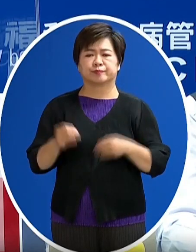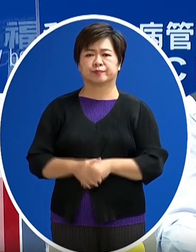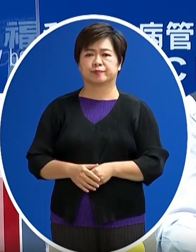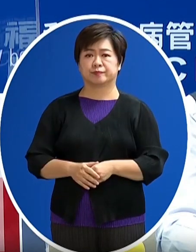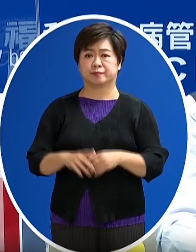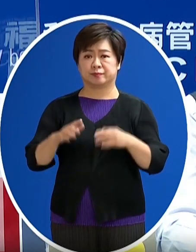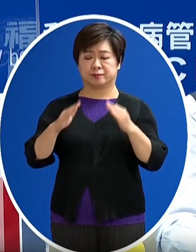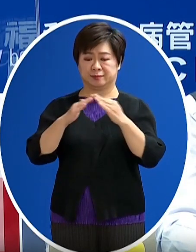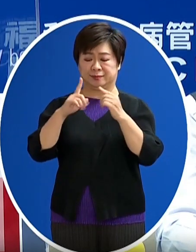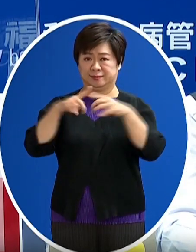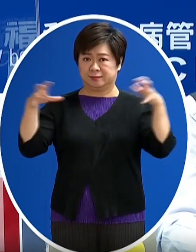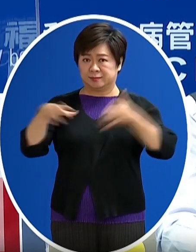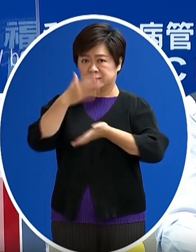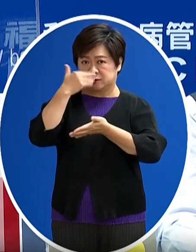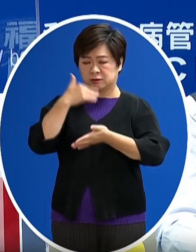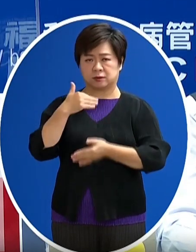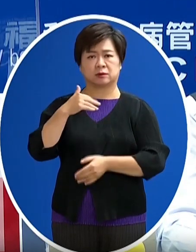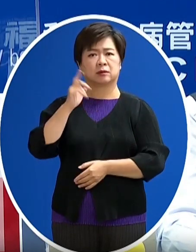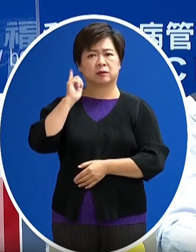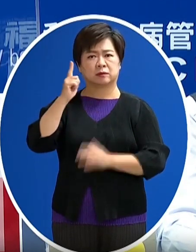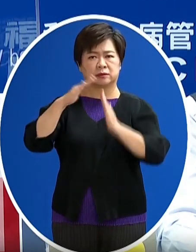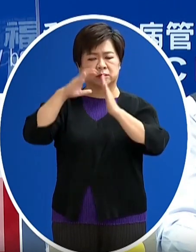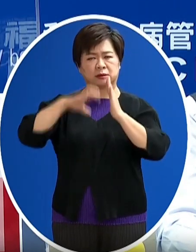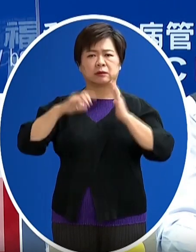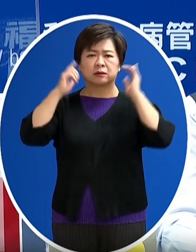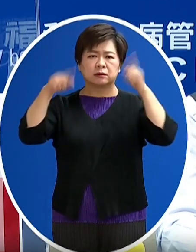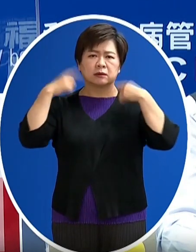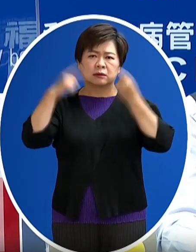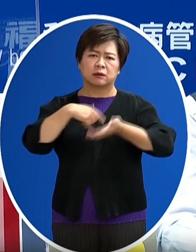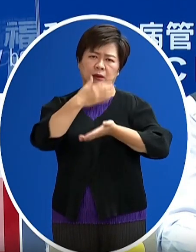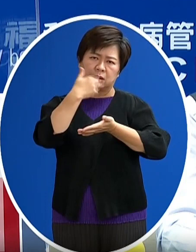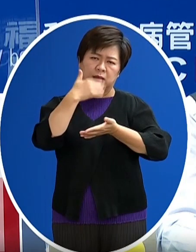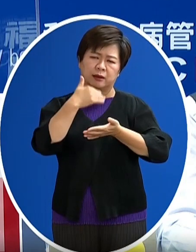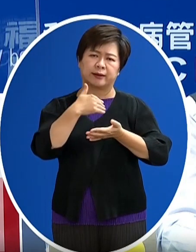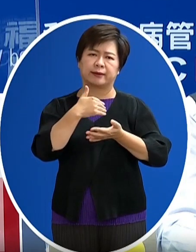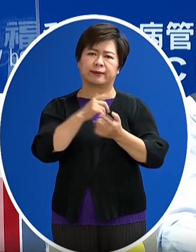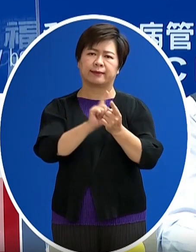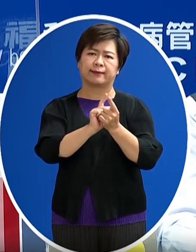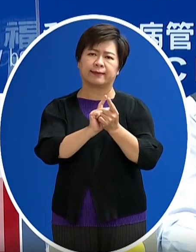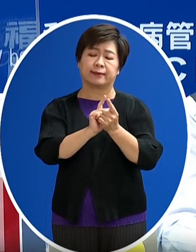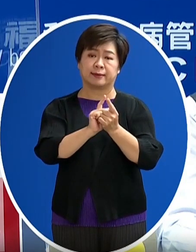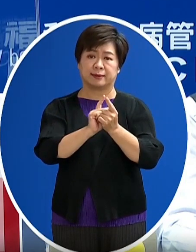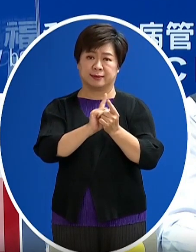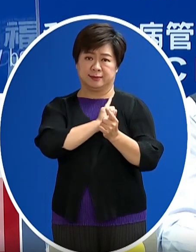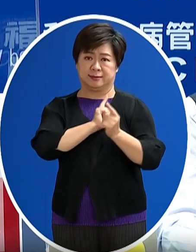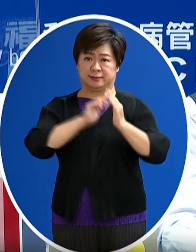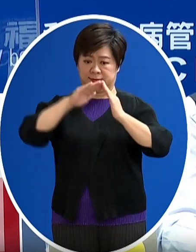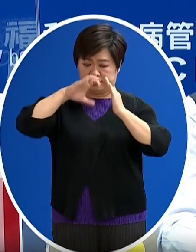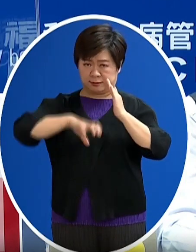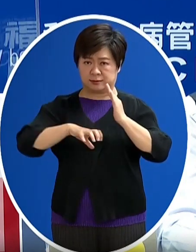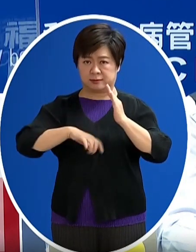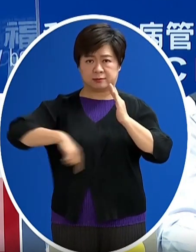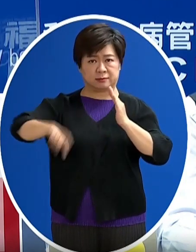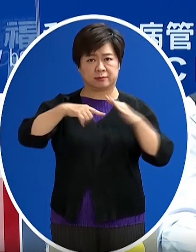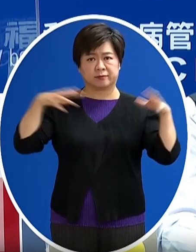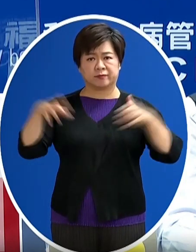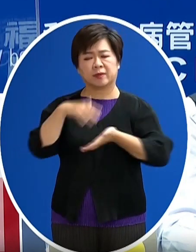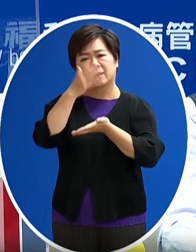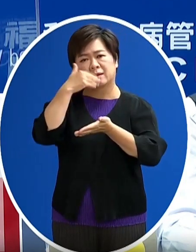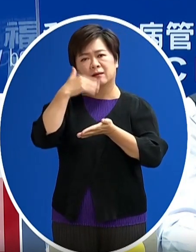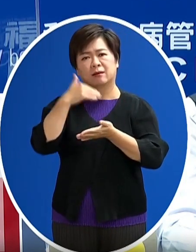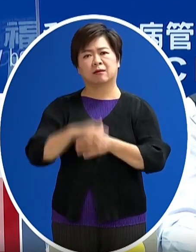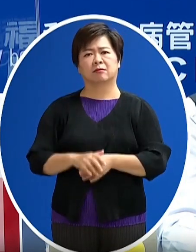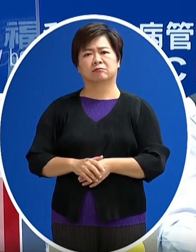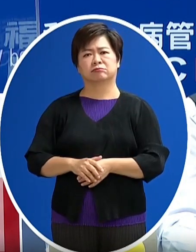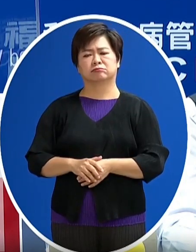他除非他们是在家里面天天都用隔板吃，基本上在家里就是大家一起吃饭的机